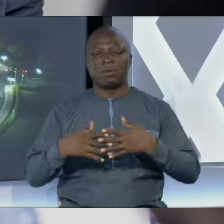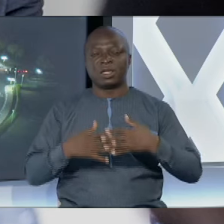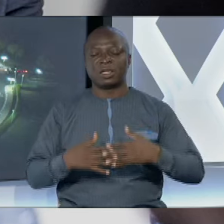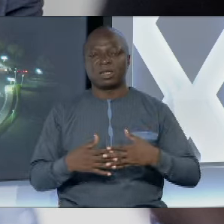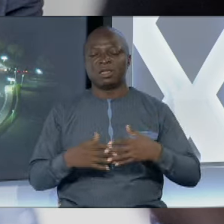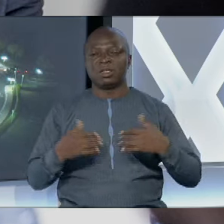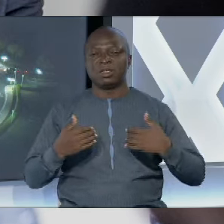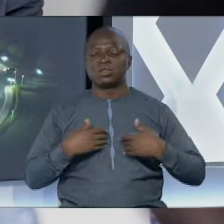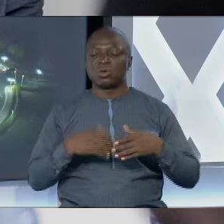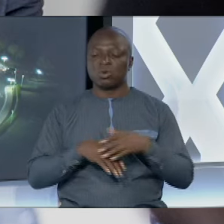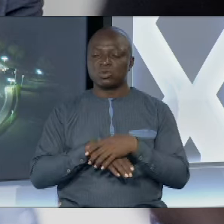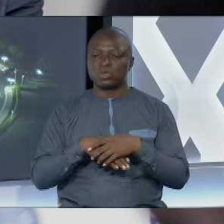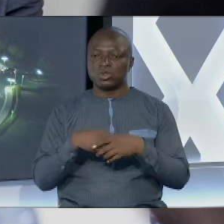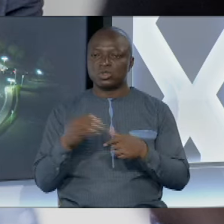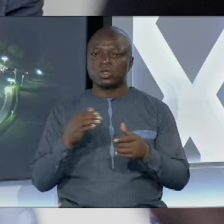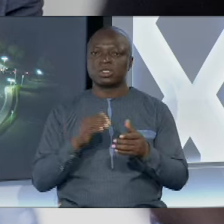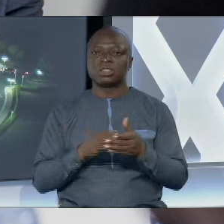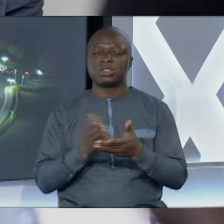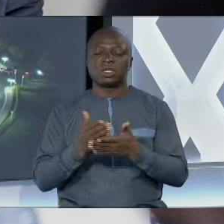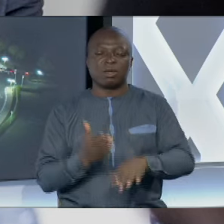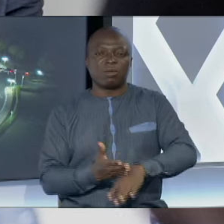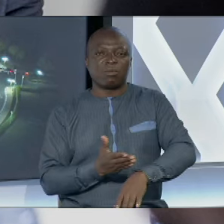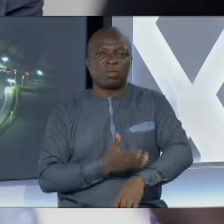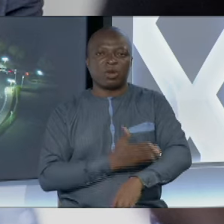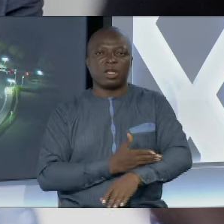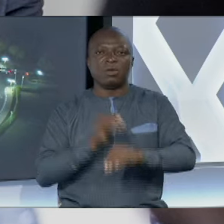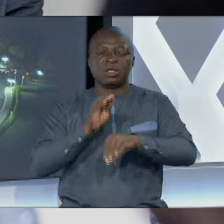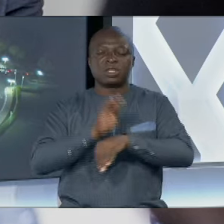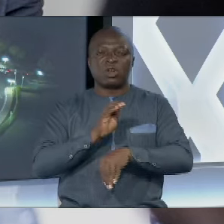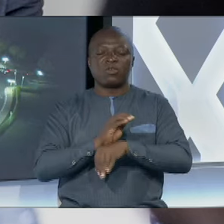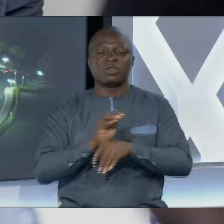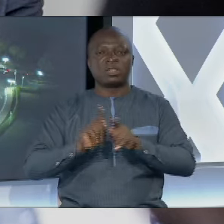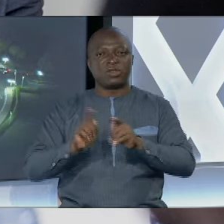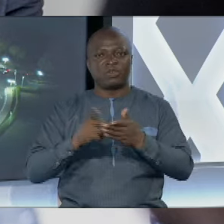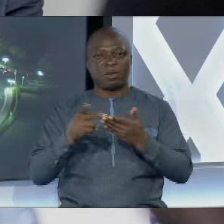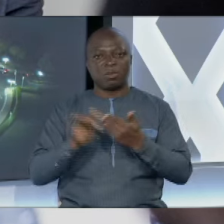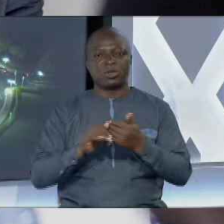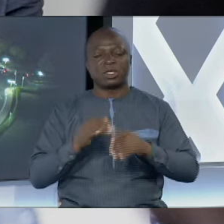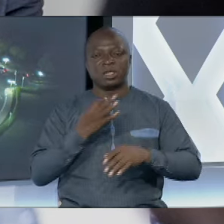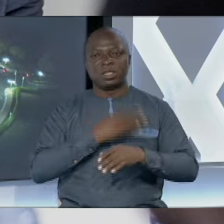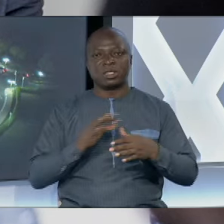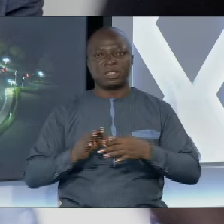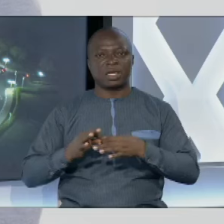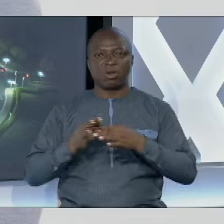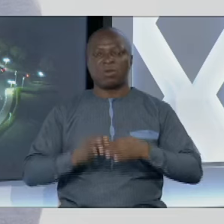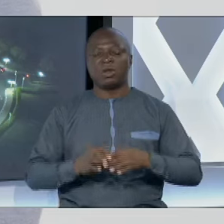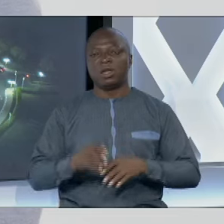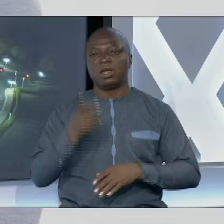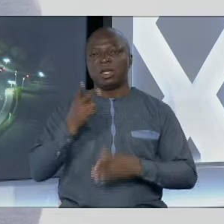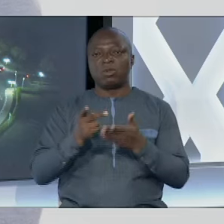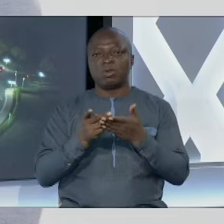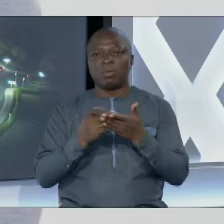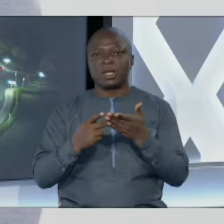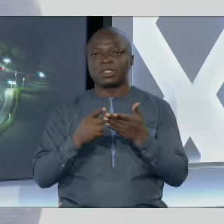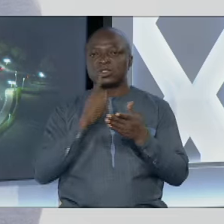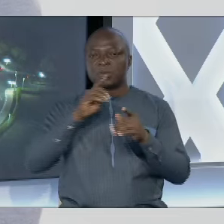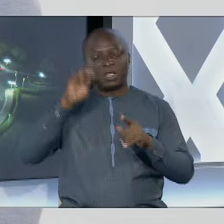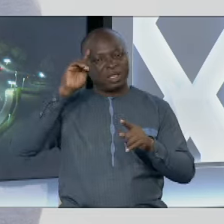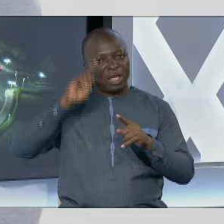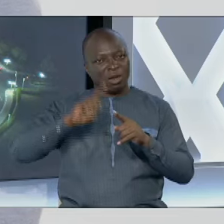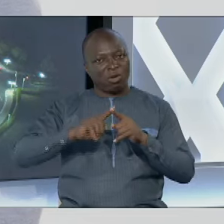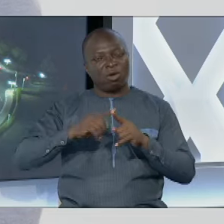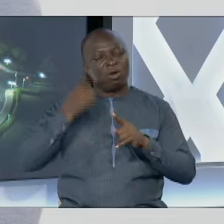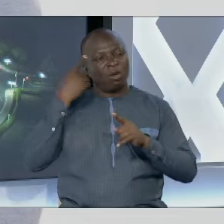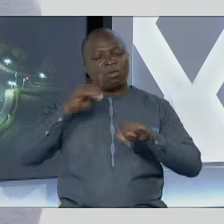ont relevé les progrès réalisés dans la mise en œuvre des différents projets d'intérêt commun. Les deux parties se sont mis d'accord